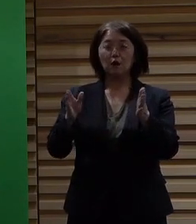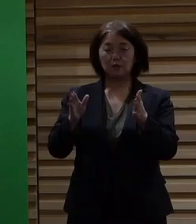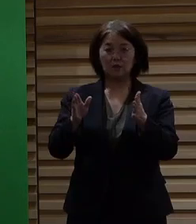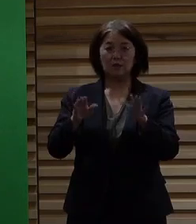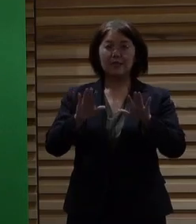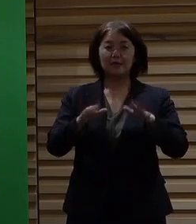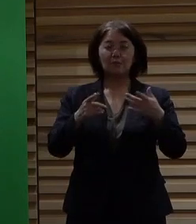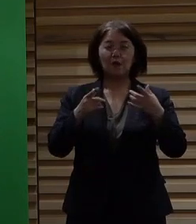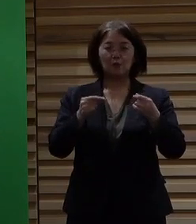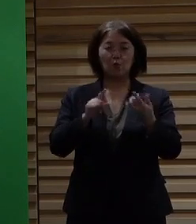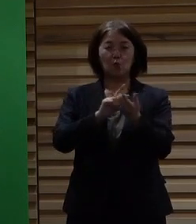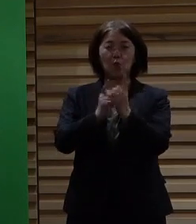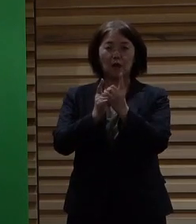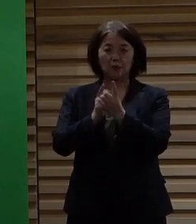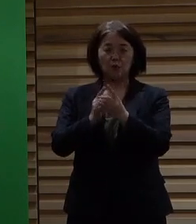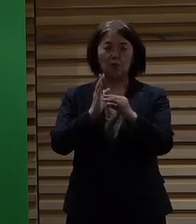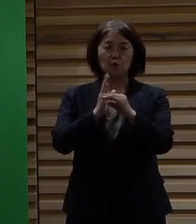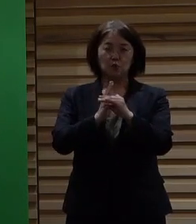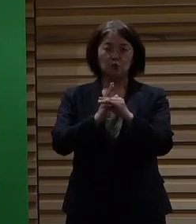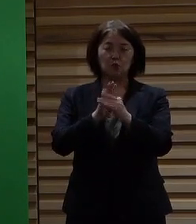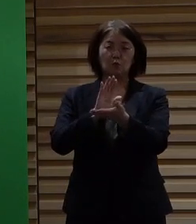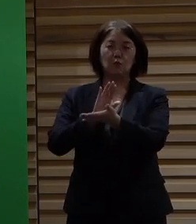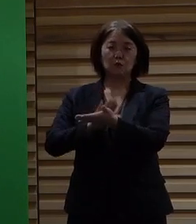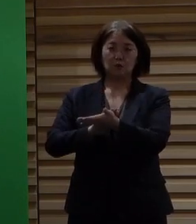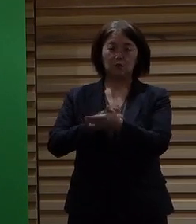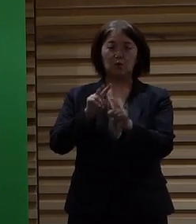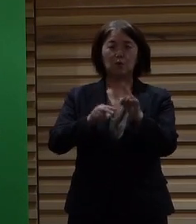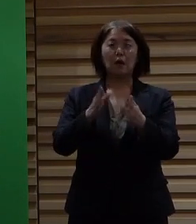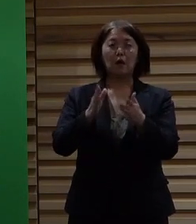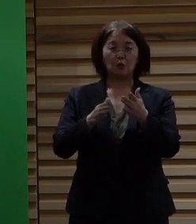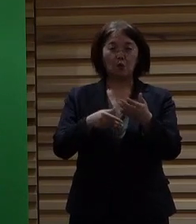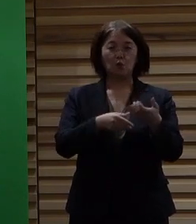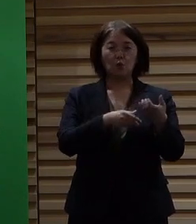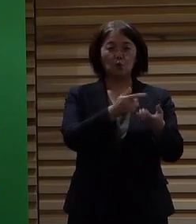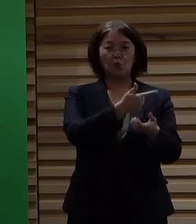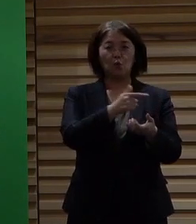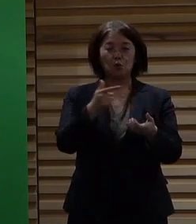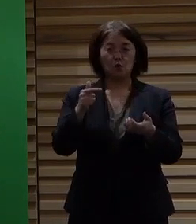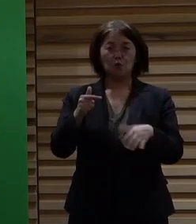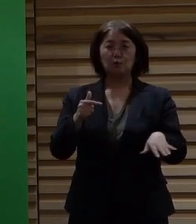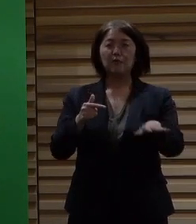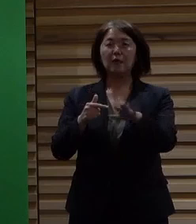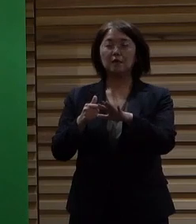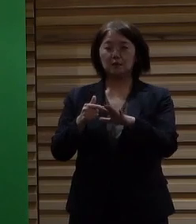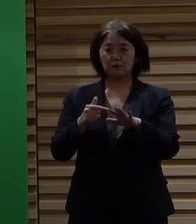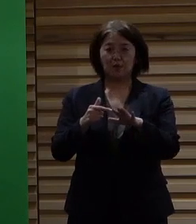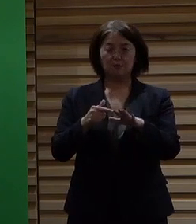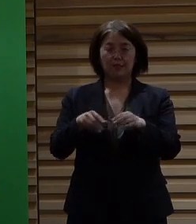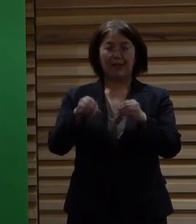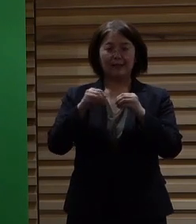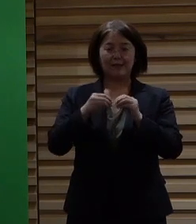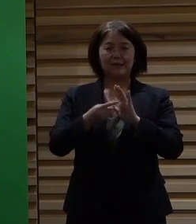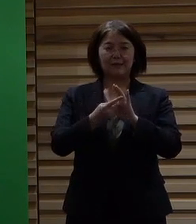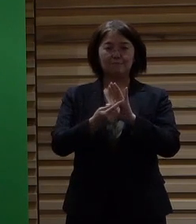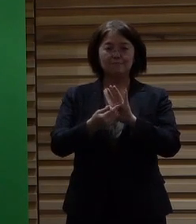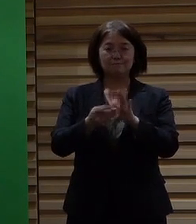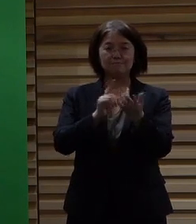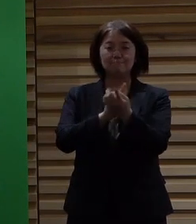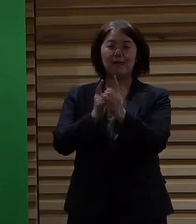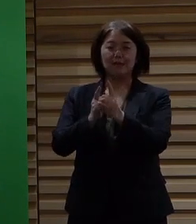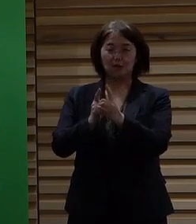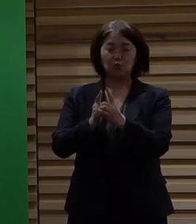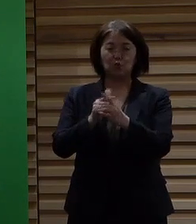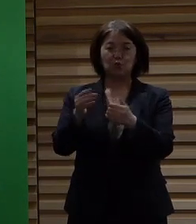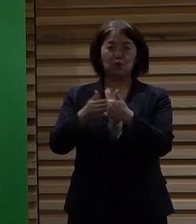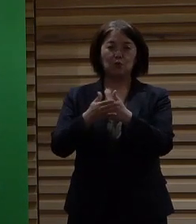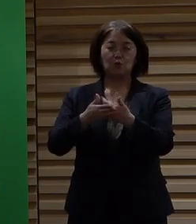ただいております医療あるいは介護消防などの皆様、また感染対策にご協力いただきました県民事業者